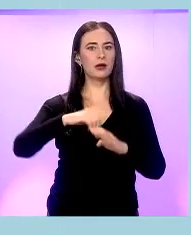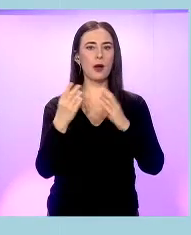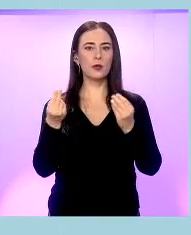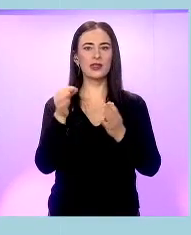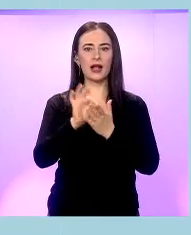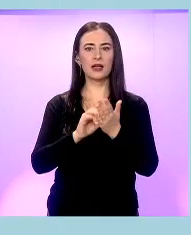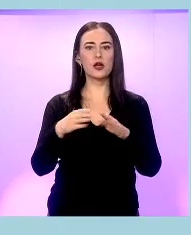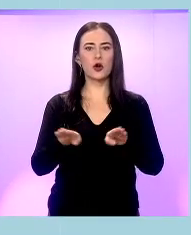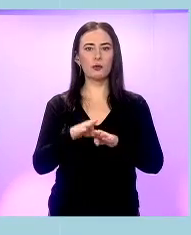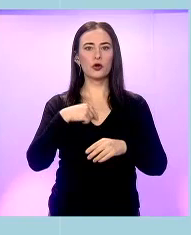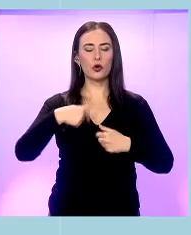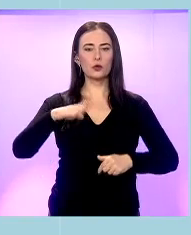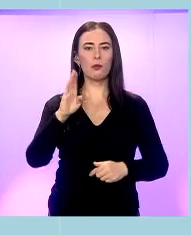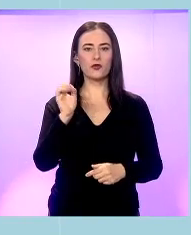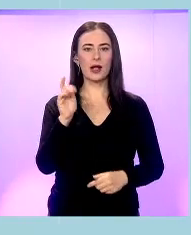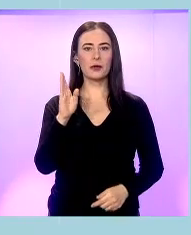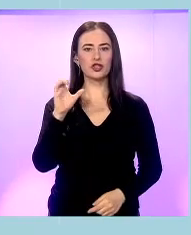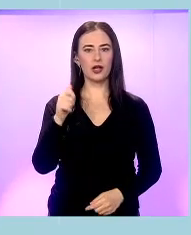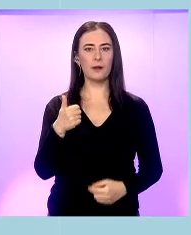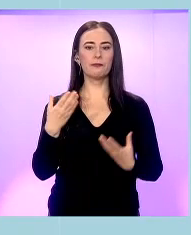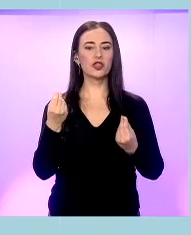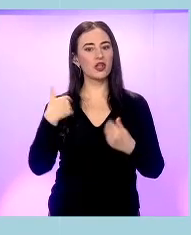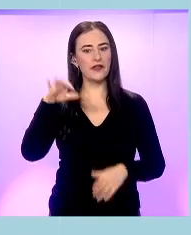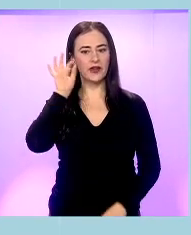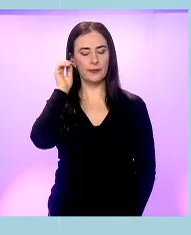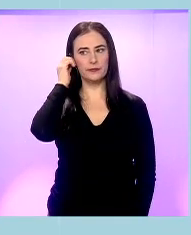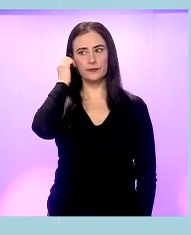Ne aduce mai multe detalii colegul nostru Bogdan Băcilă. Bogdan, ce ai aflat?